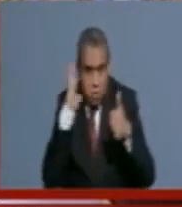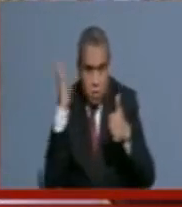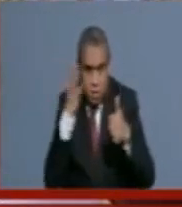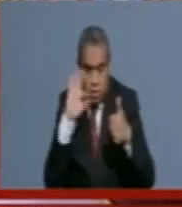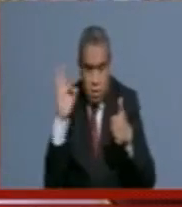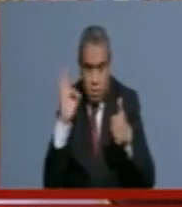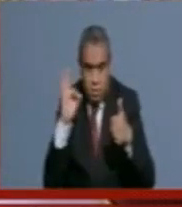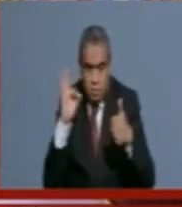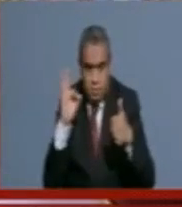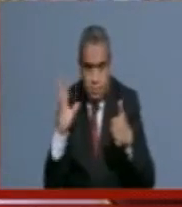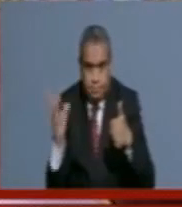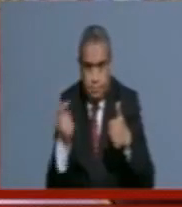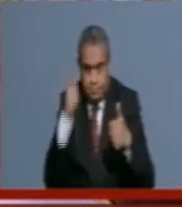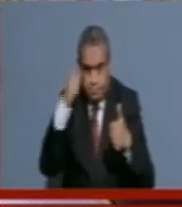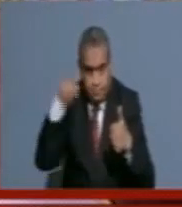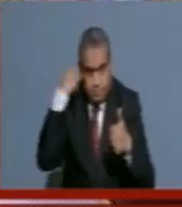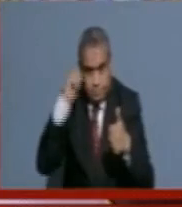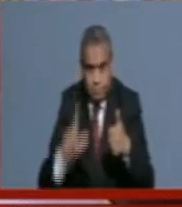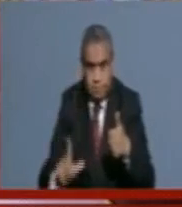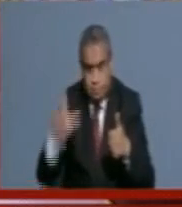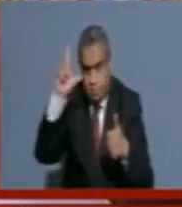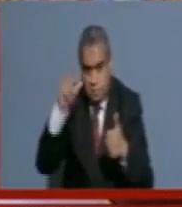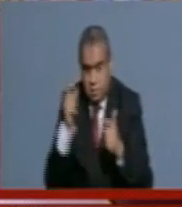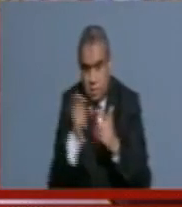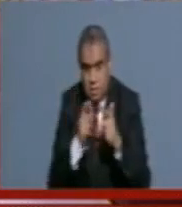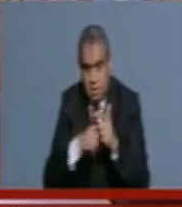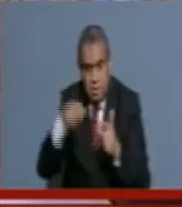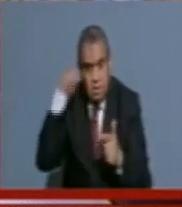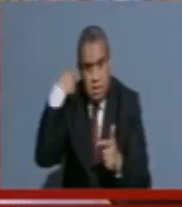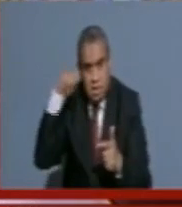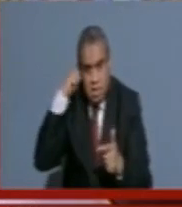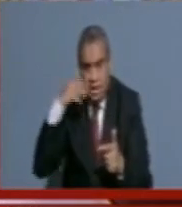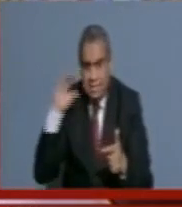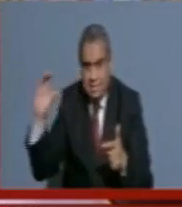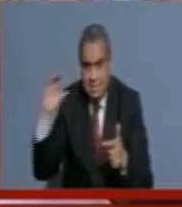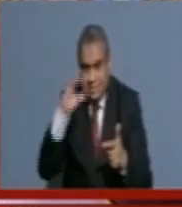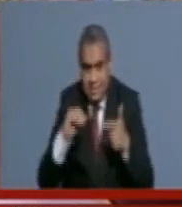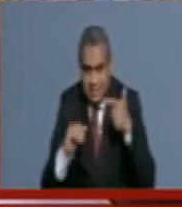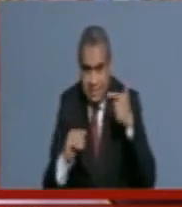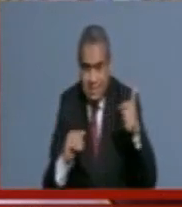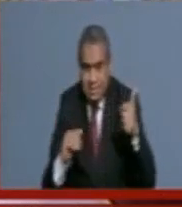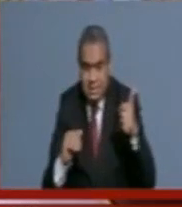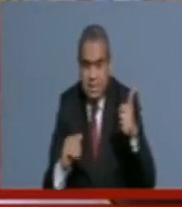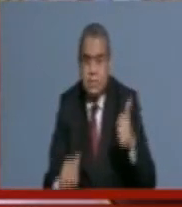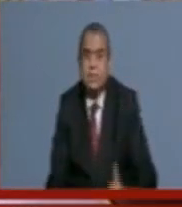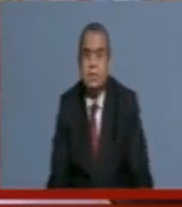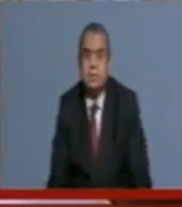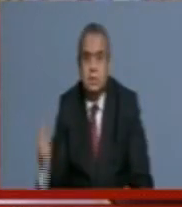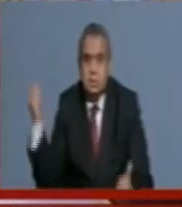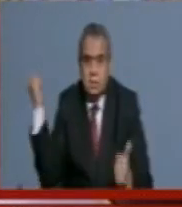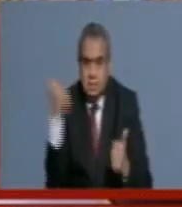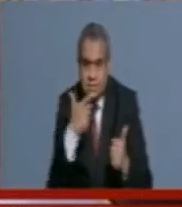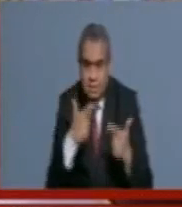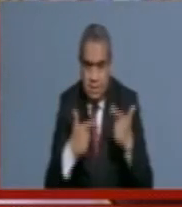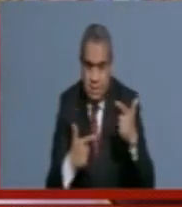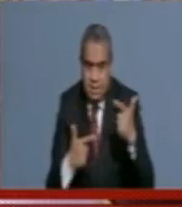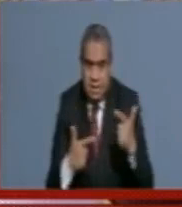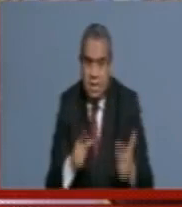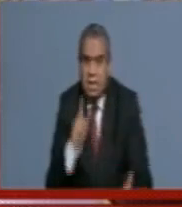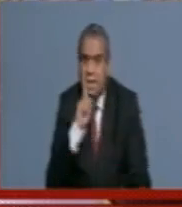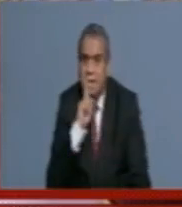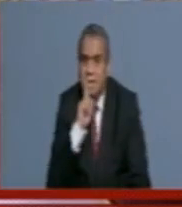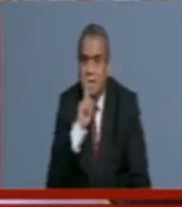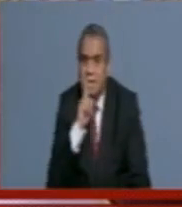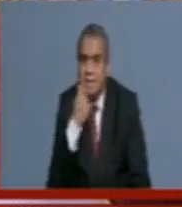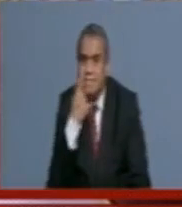او الممثل القانوني السيد عبد الفتاح السيسي، ثم السيد فريد